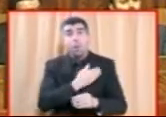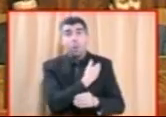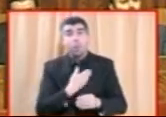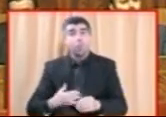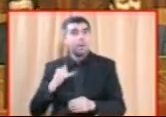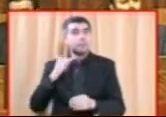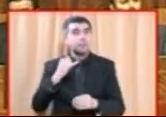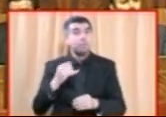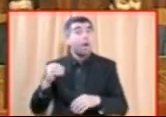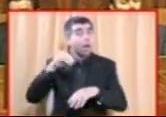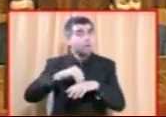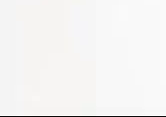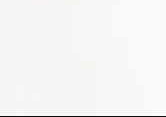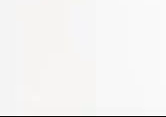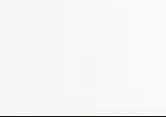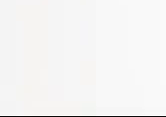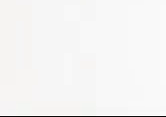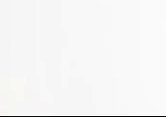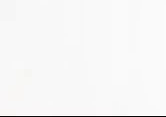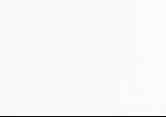مسؤوليه في هذا الامر